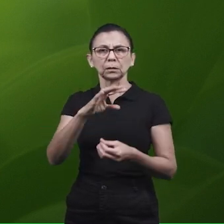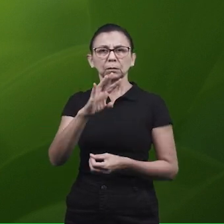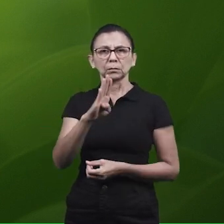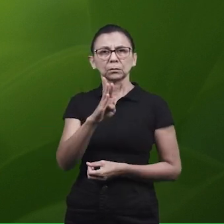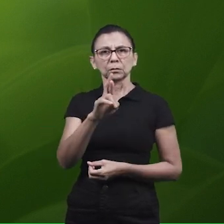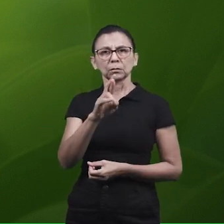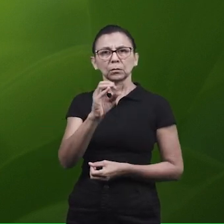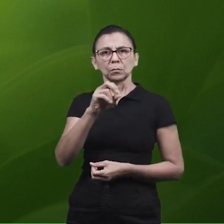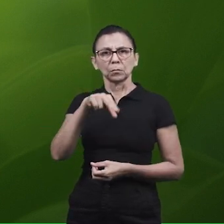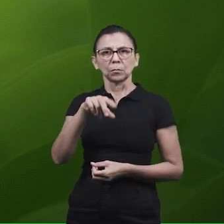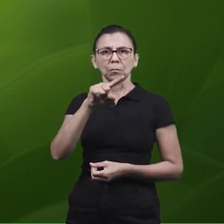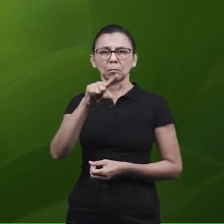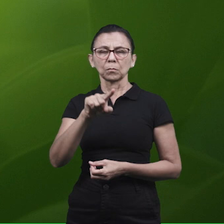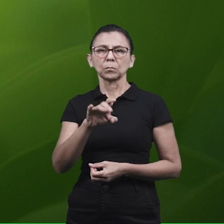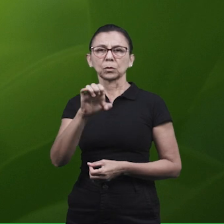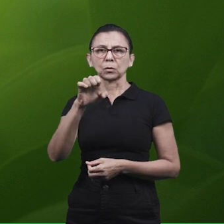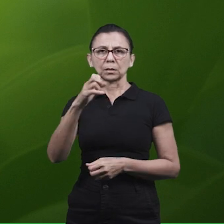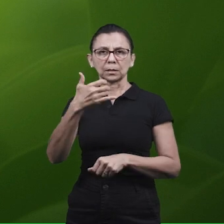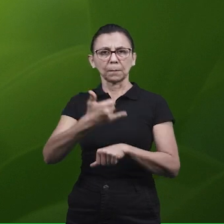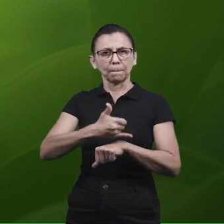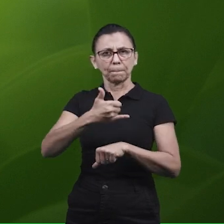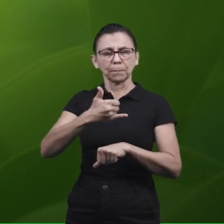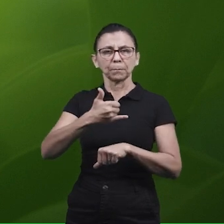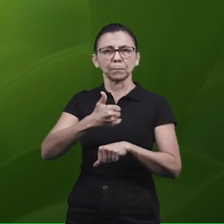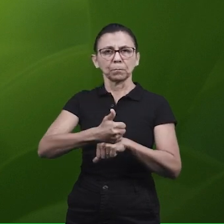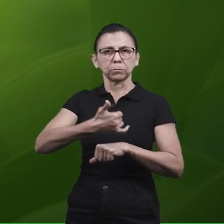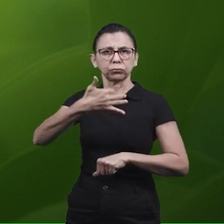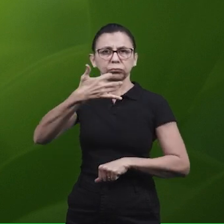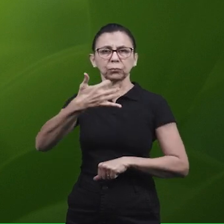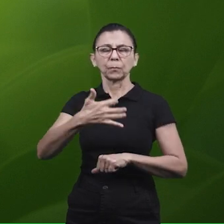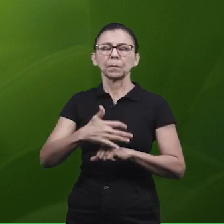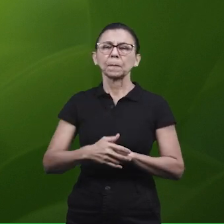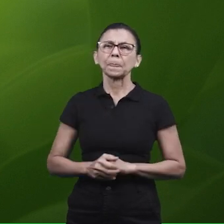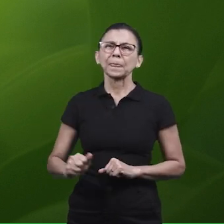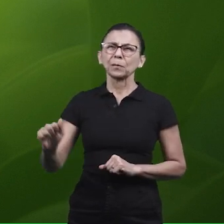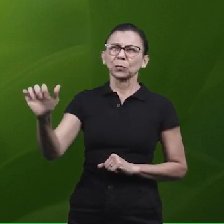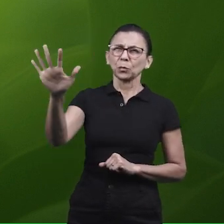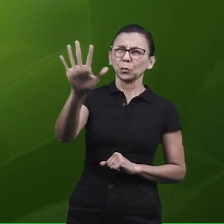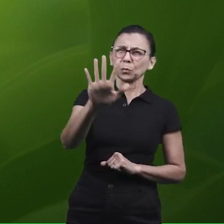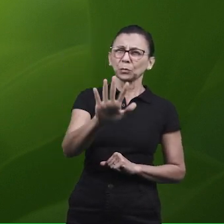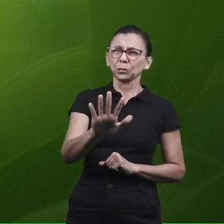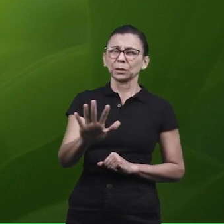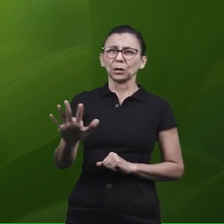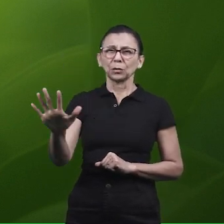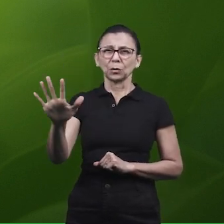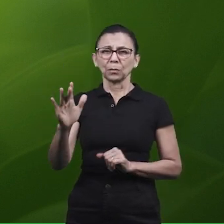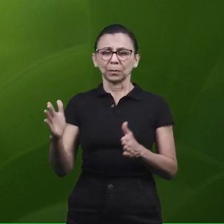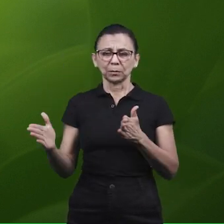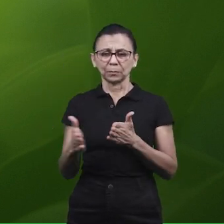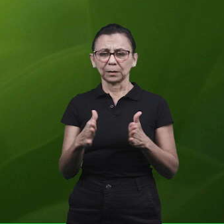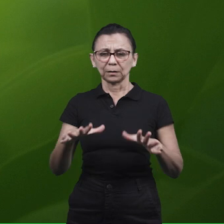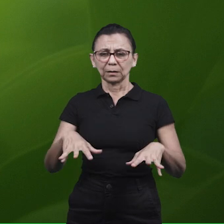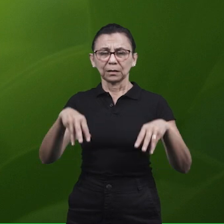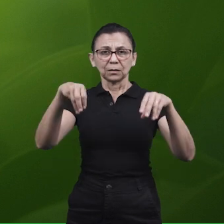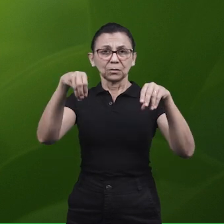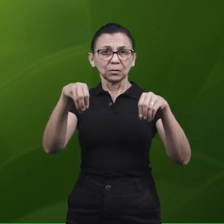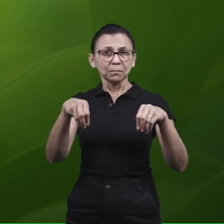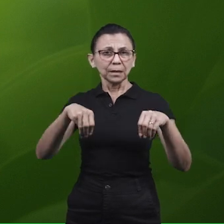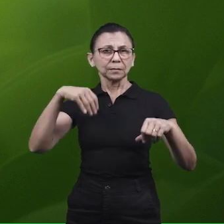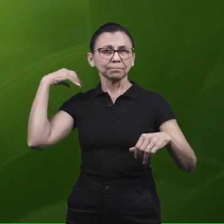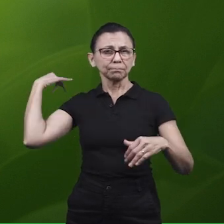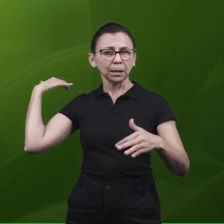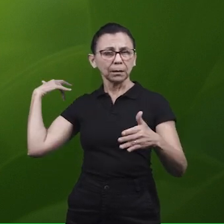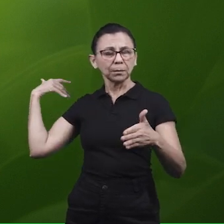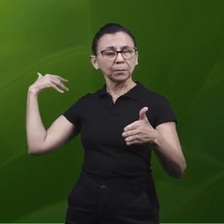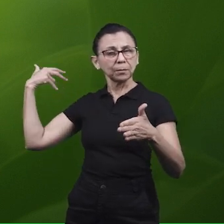le bronze. Et cela garantissait un matériau plus durable.